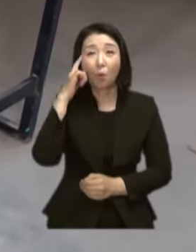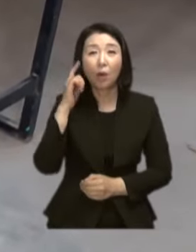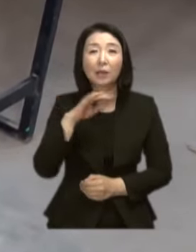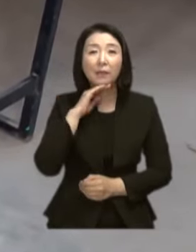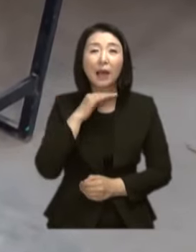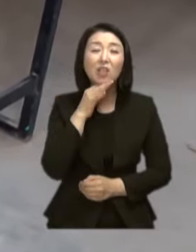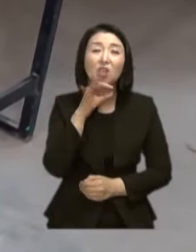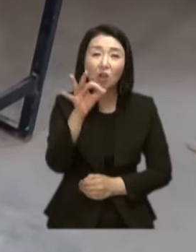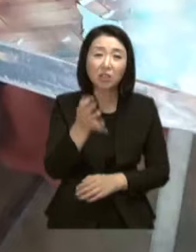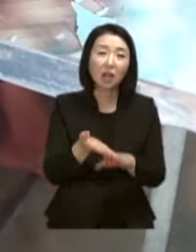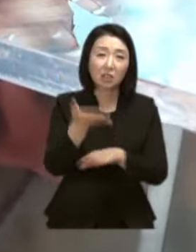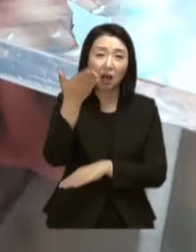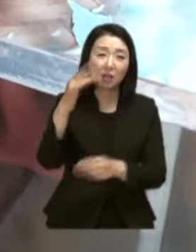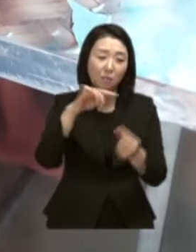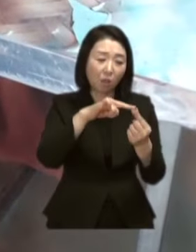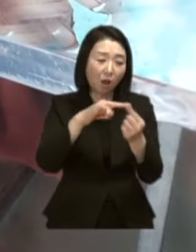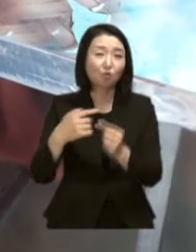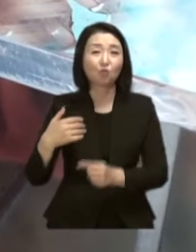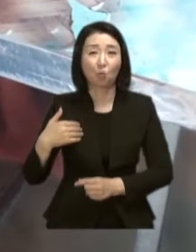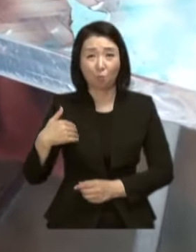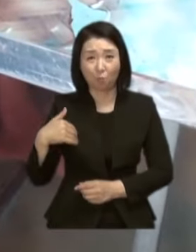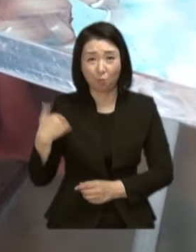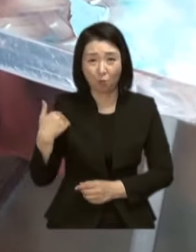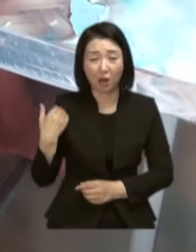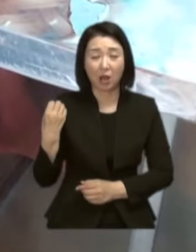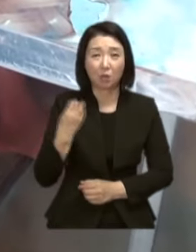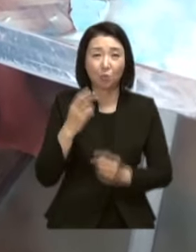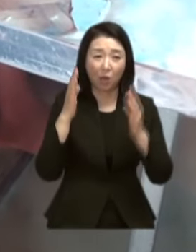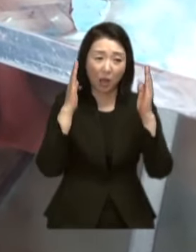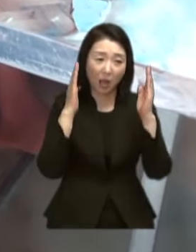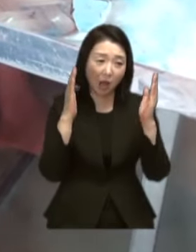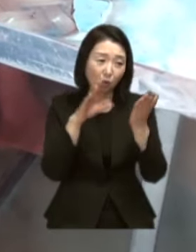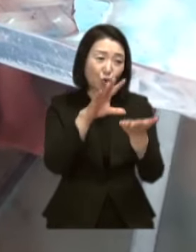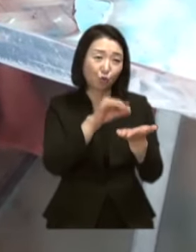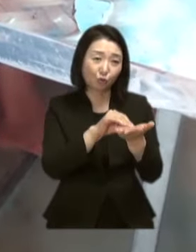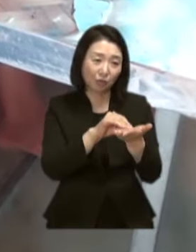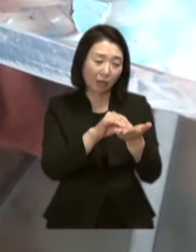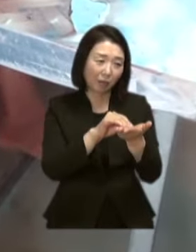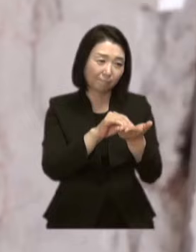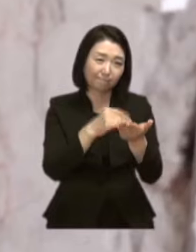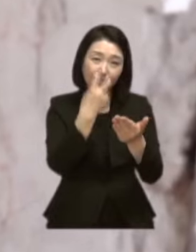많아 국어 수업과 함께 학교 숙제를 봐주고 있는데